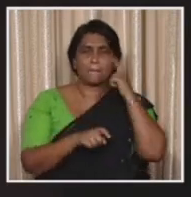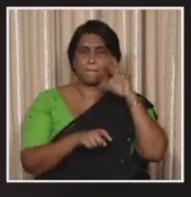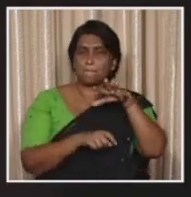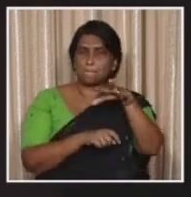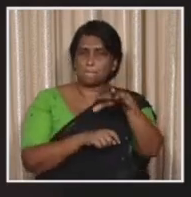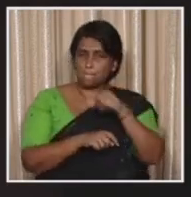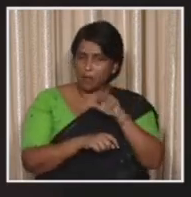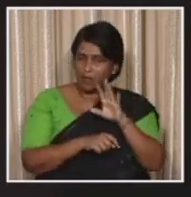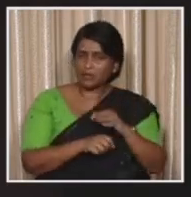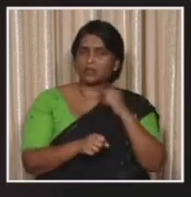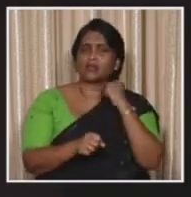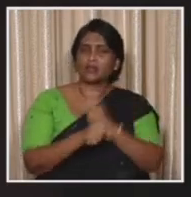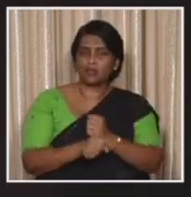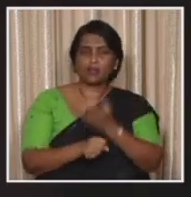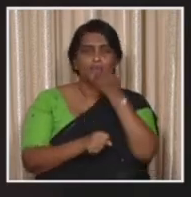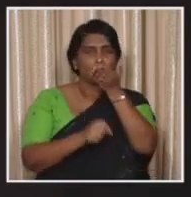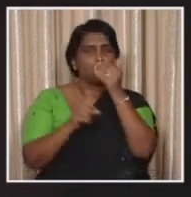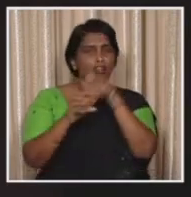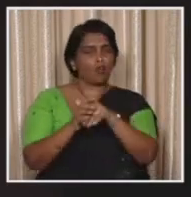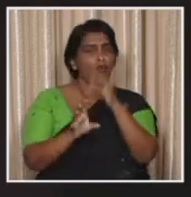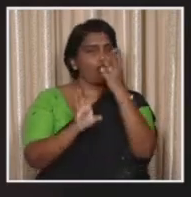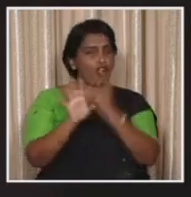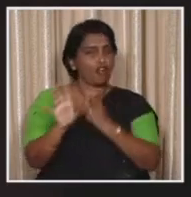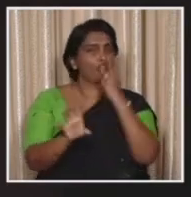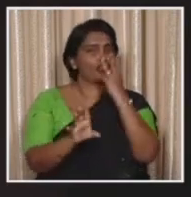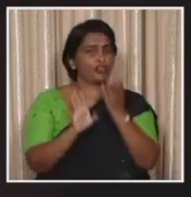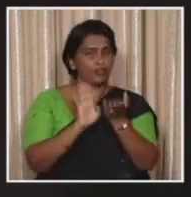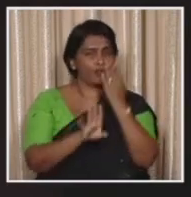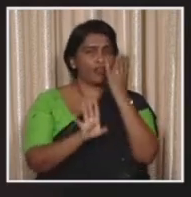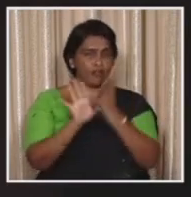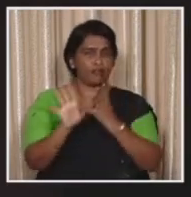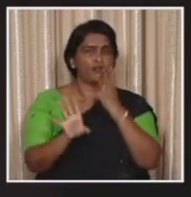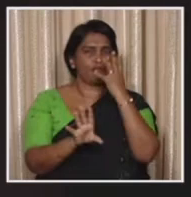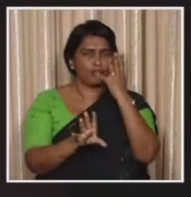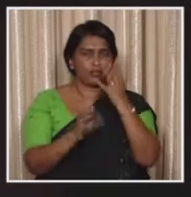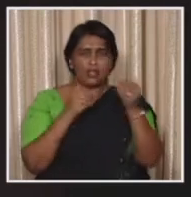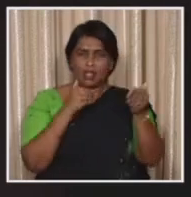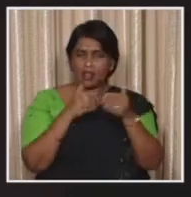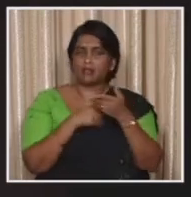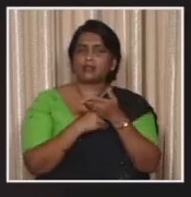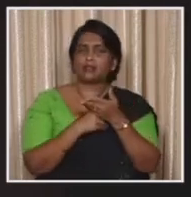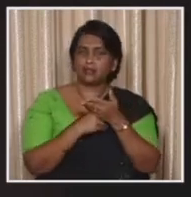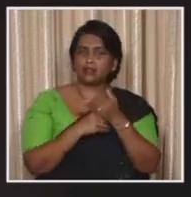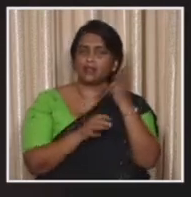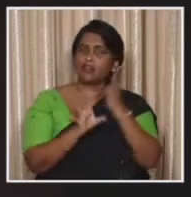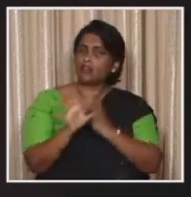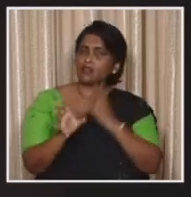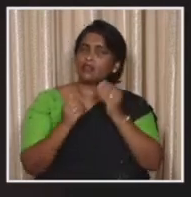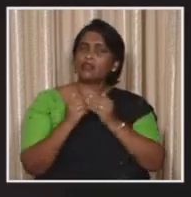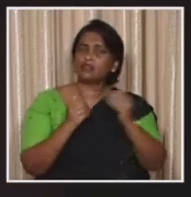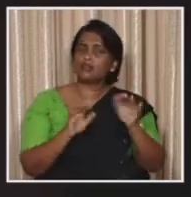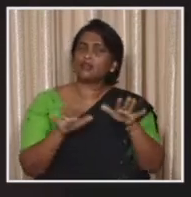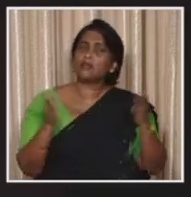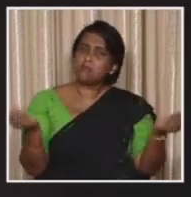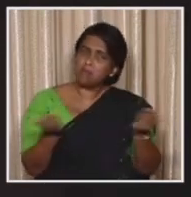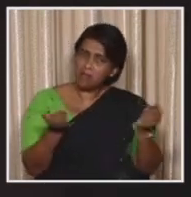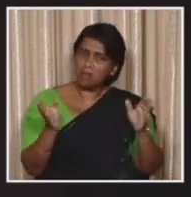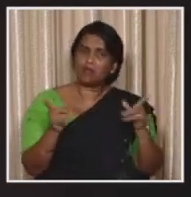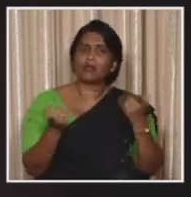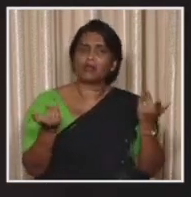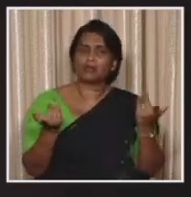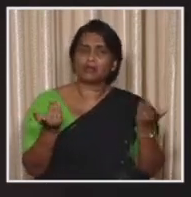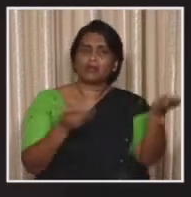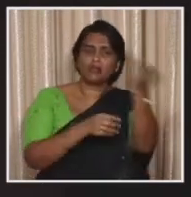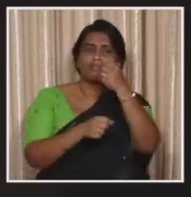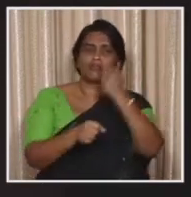කරලා තියෙනවා නම් ආණ්ඩුව ඔබතුමාලා දැන් අවුරුදු 3කට වැඩි අවුරුදු 4කට ආසන්න වෙන්නේනවා. අවුරුදු 4ක් යනකම් නිකන් බම්බු ගහන්න ඕනේ නැහනේ.